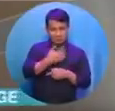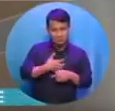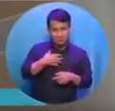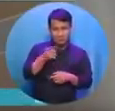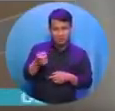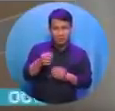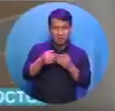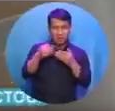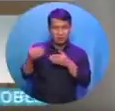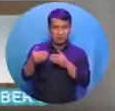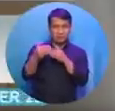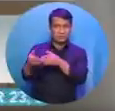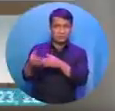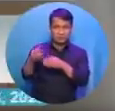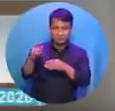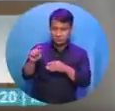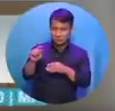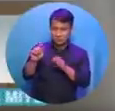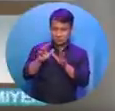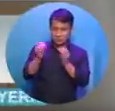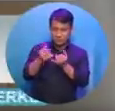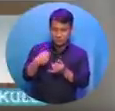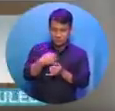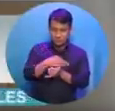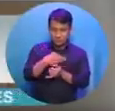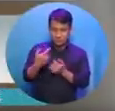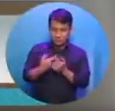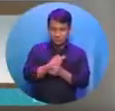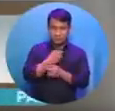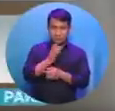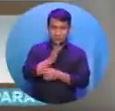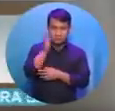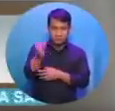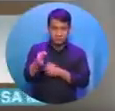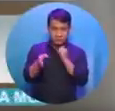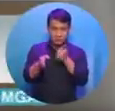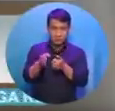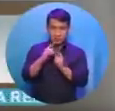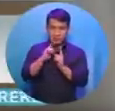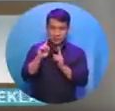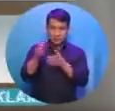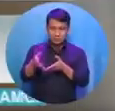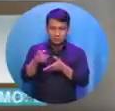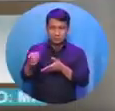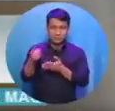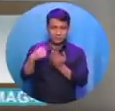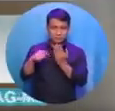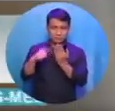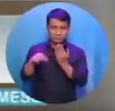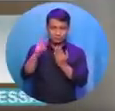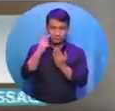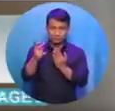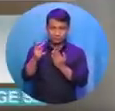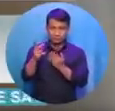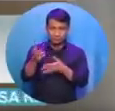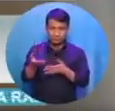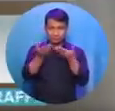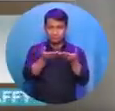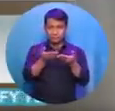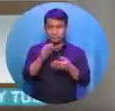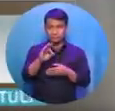Laban po doon sa mga tanong na nakit. Then, tomorrow po, pupunta kami dyan, yung reporter namin, para siguraduhin na yung kaso ay maakit na